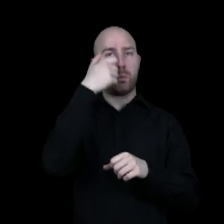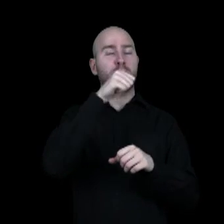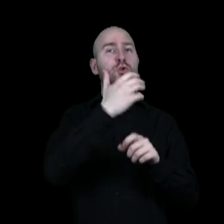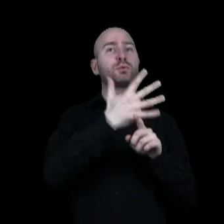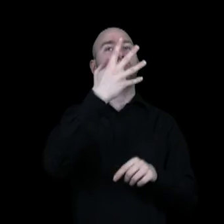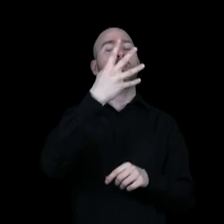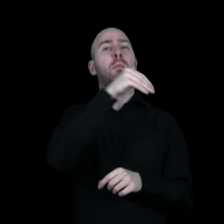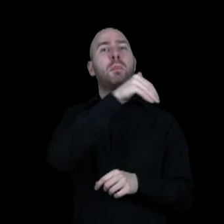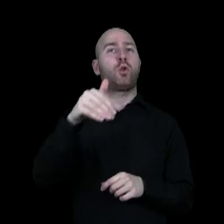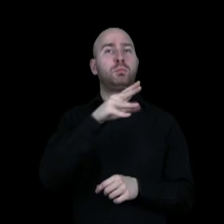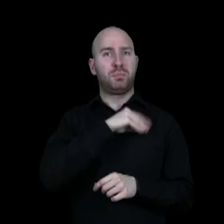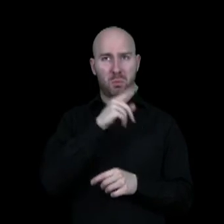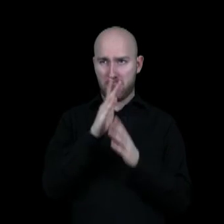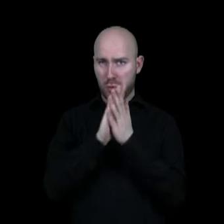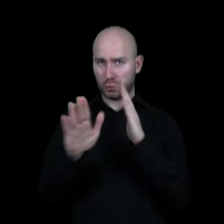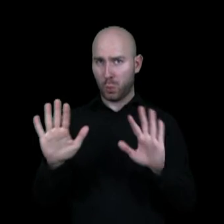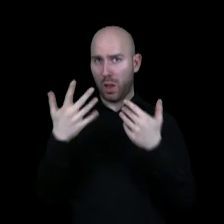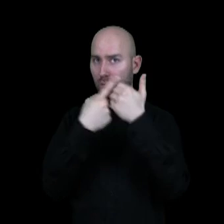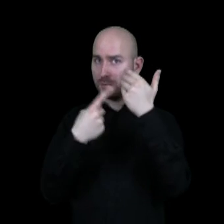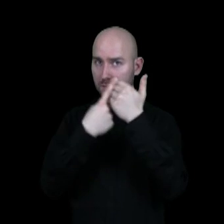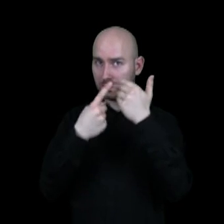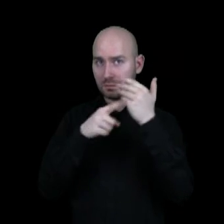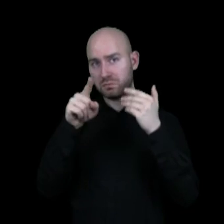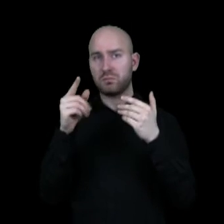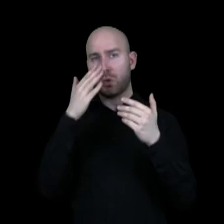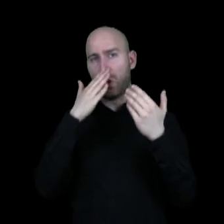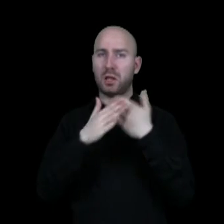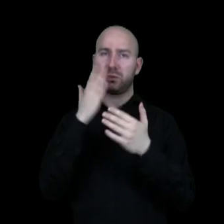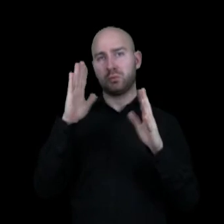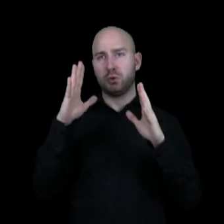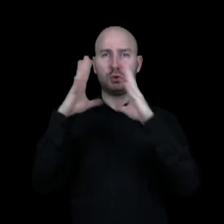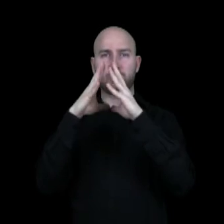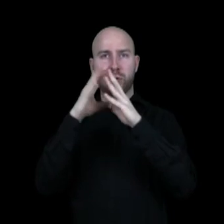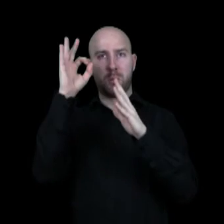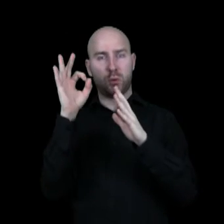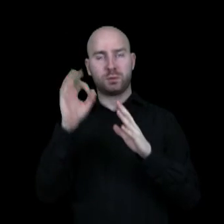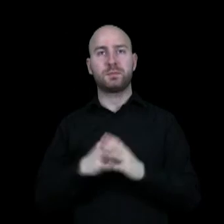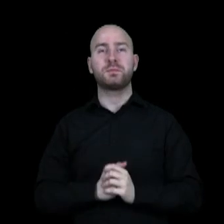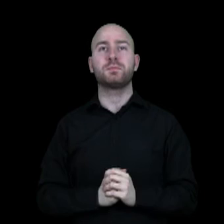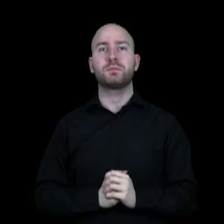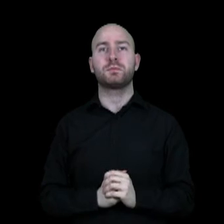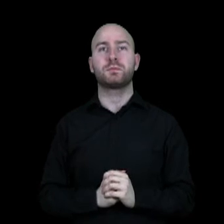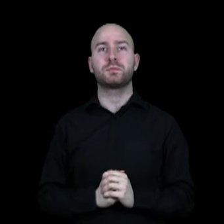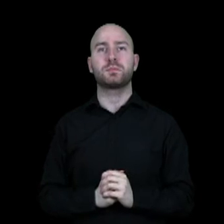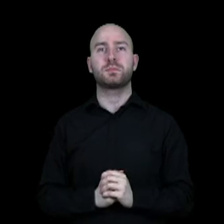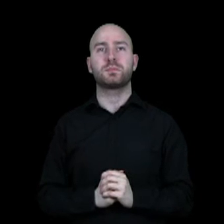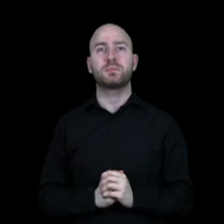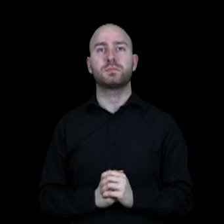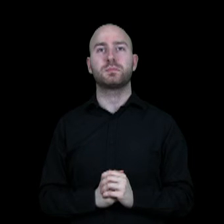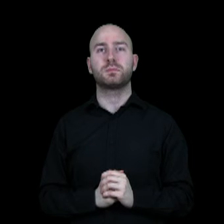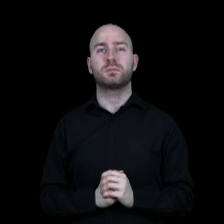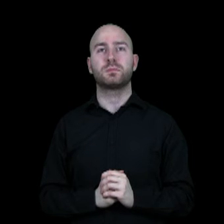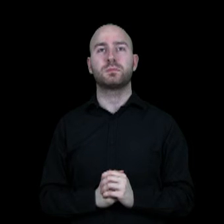139 tutaj mamy 15 a to jest cała siła robocza 154 miliony ludzi